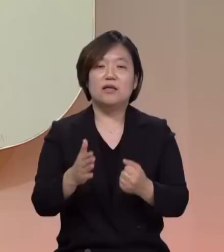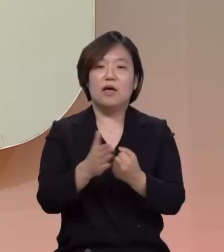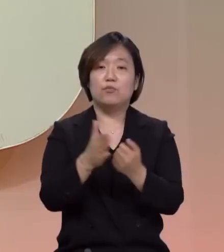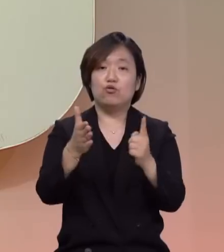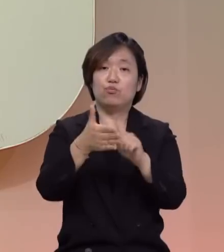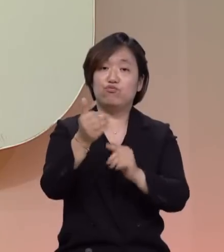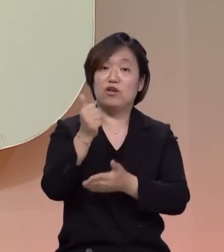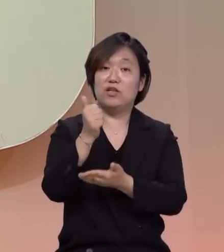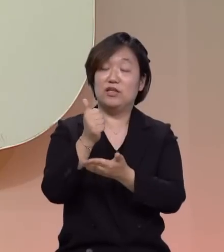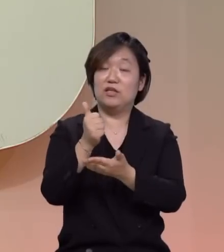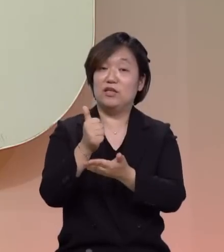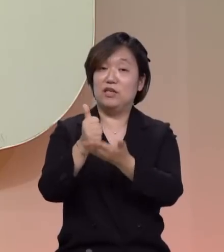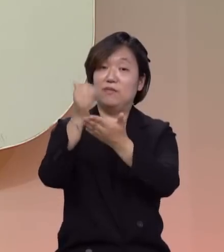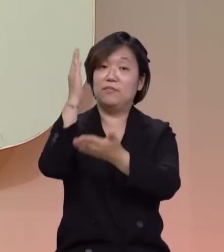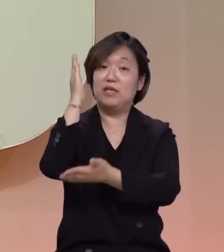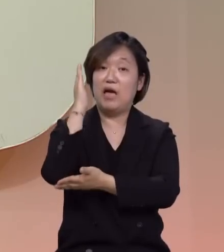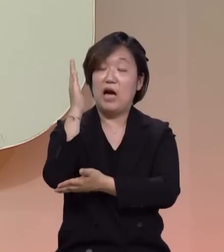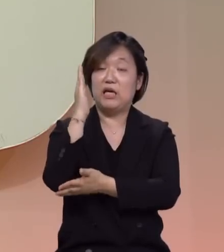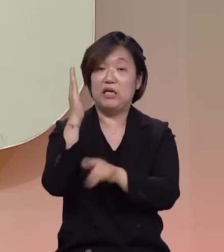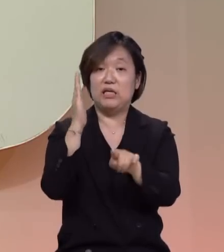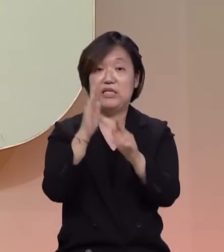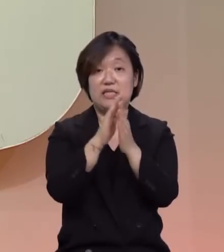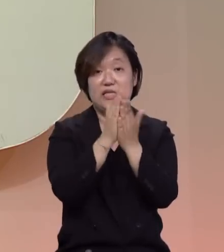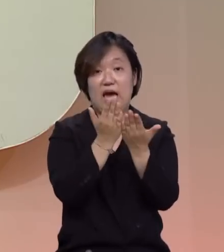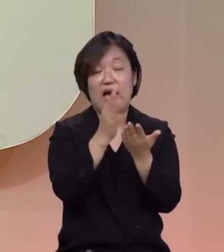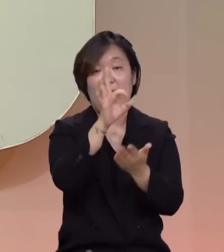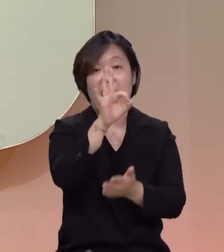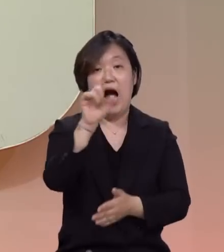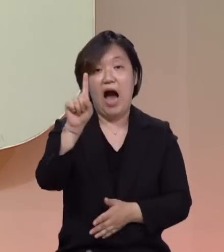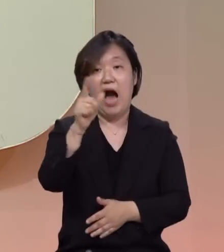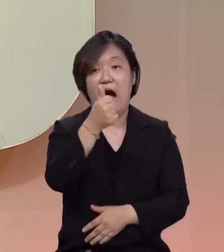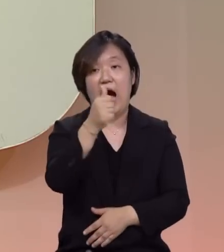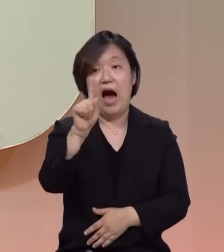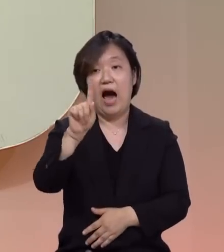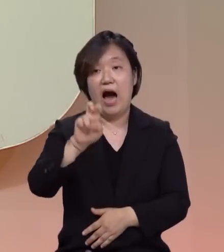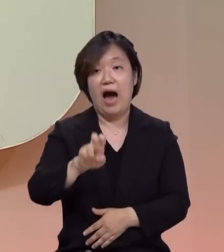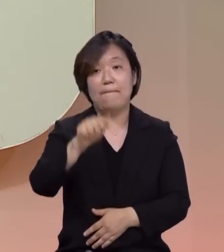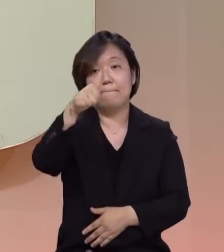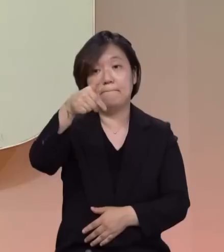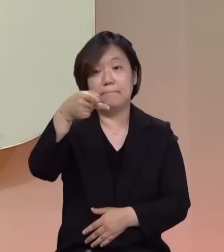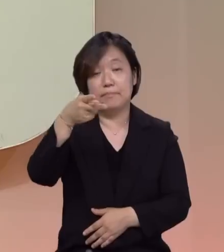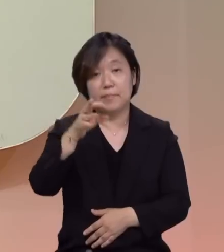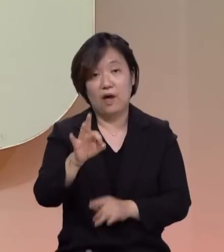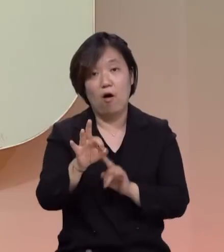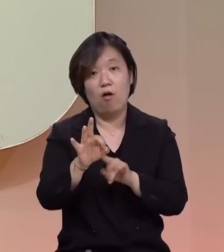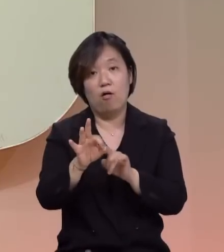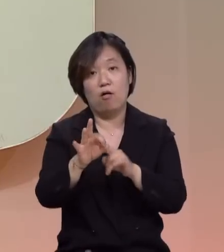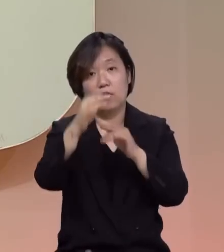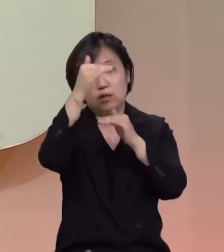아함경 초기 경전에서조차도 우리 부처님께서 하신 말씀이 세상에서